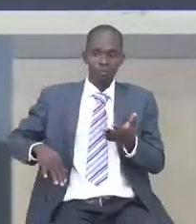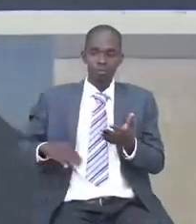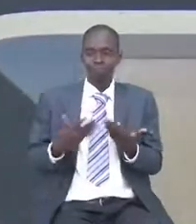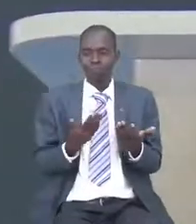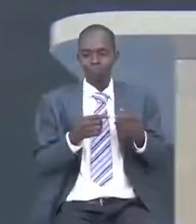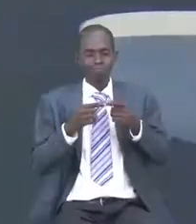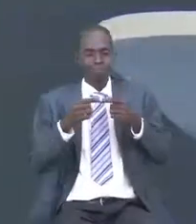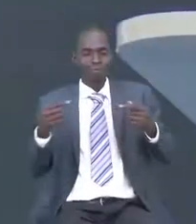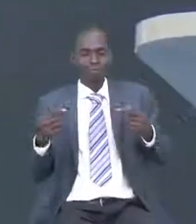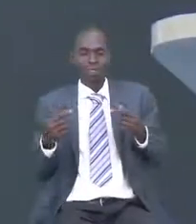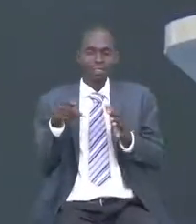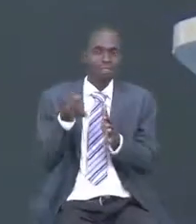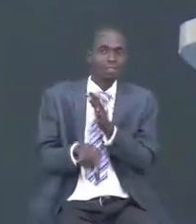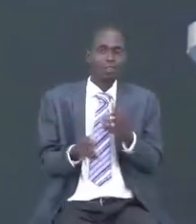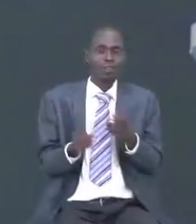pas m'éliminer,